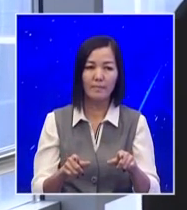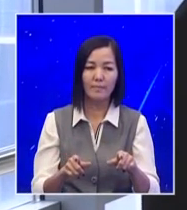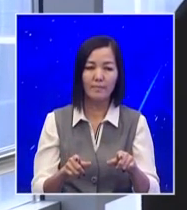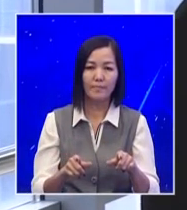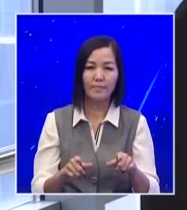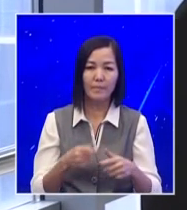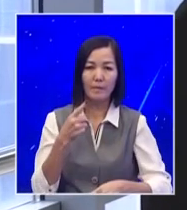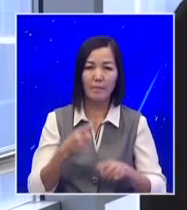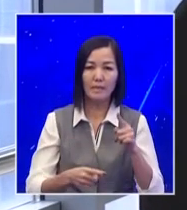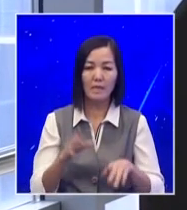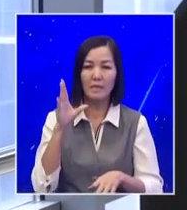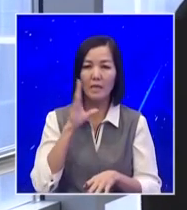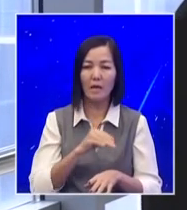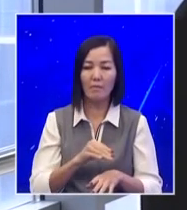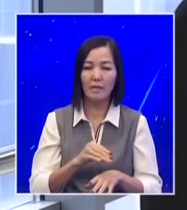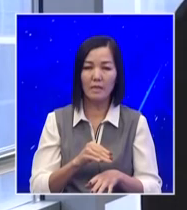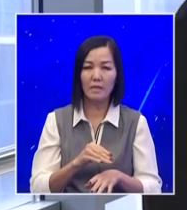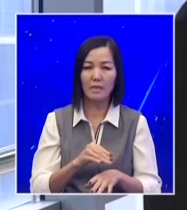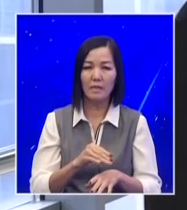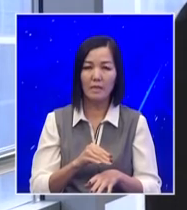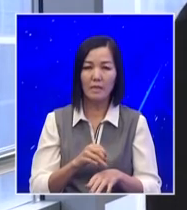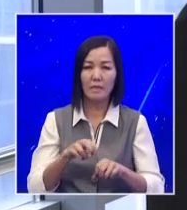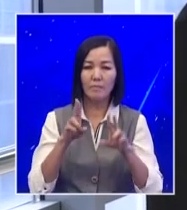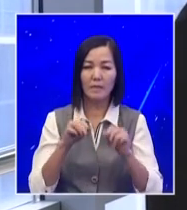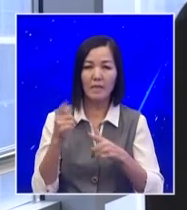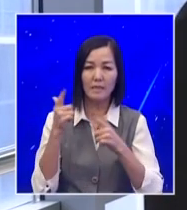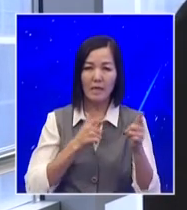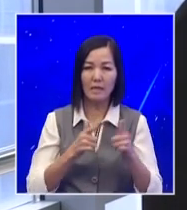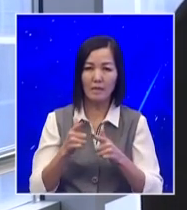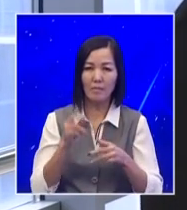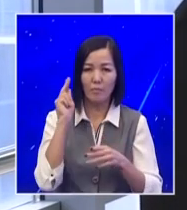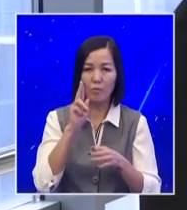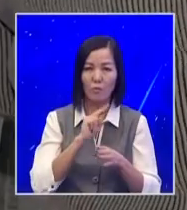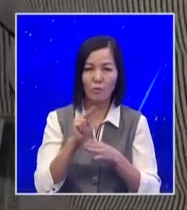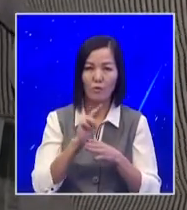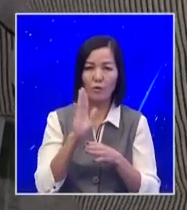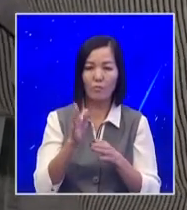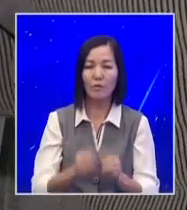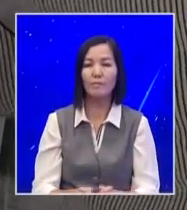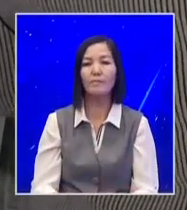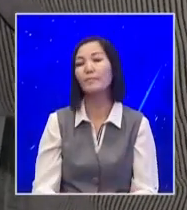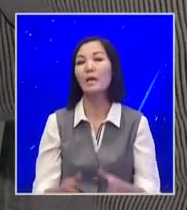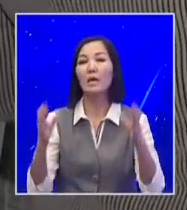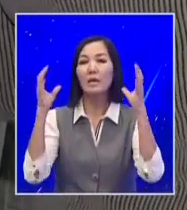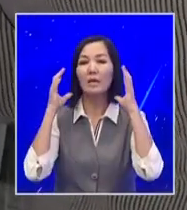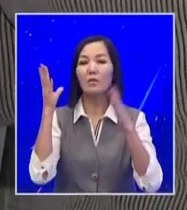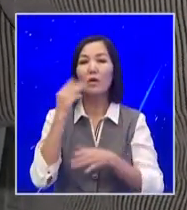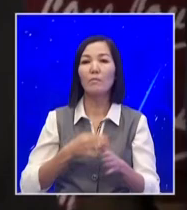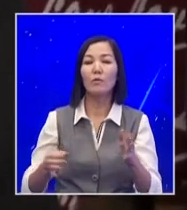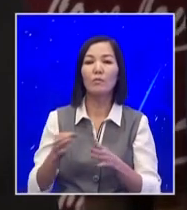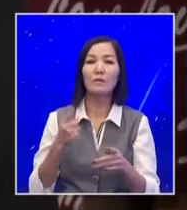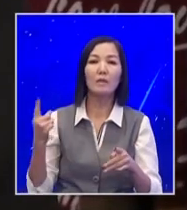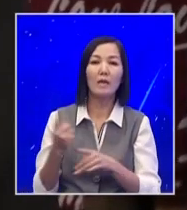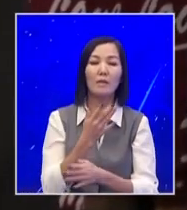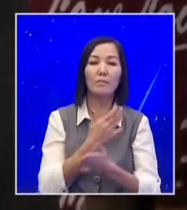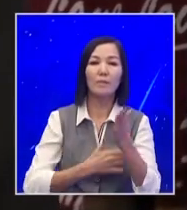азаматтардың бәсекелестікке қабілетті маман қылдырып дайындап оқытып шығару. Де-факто FM Алматы облысындағы алғашқы